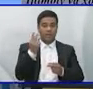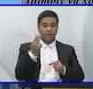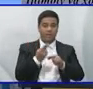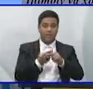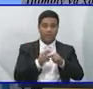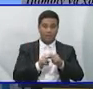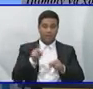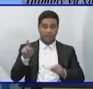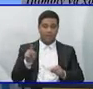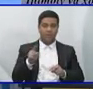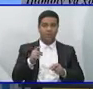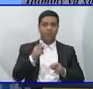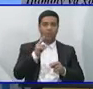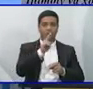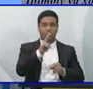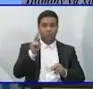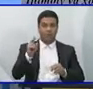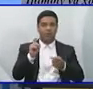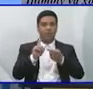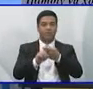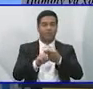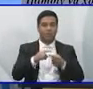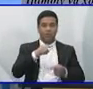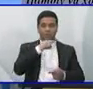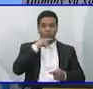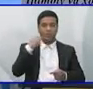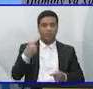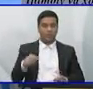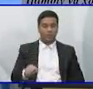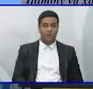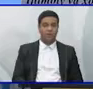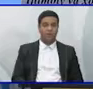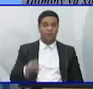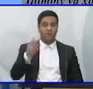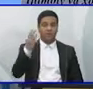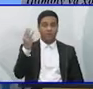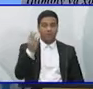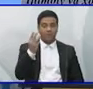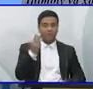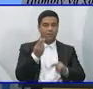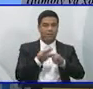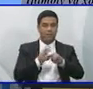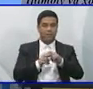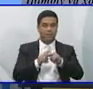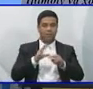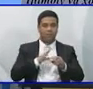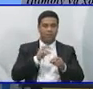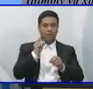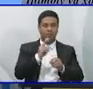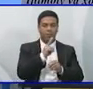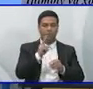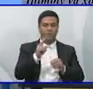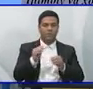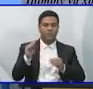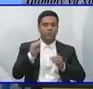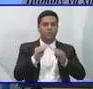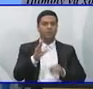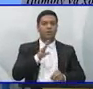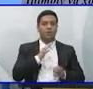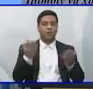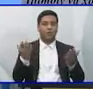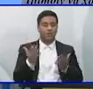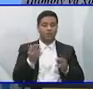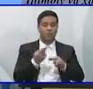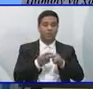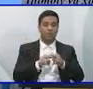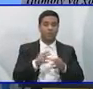Qoraqalpoq va Rossiya munosabatlari, 3-uchinchi Oydusbiy boshchiligidagi qo'zg'olon, 4-uchinchisi ijtimoiy